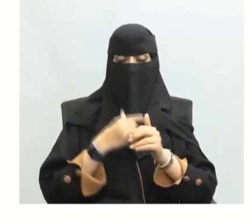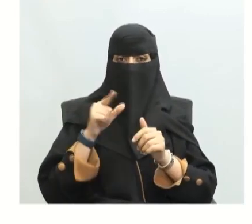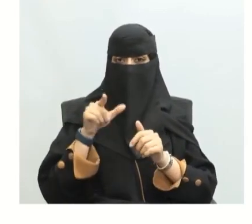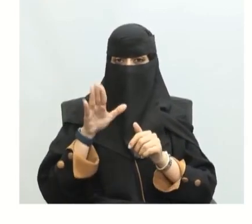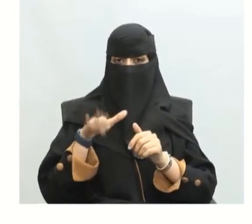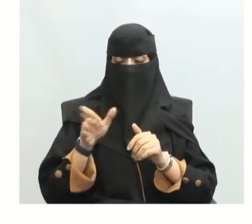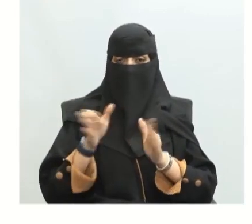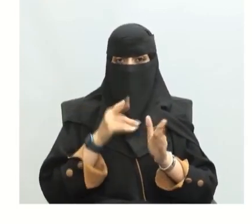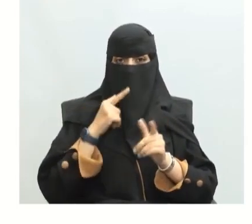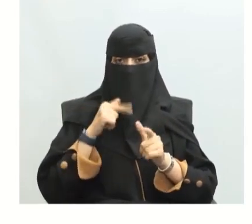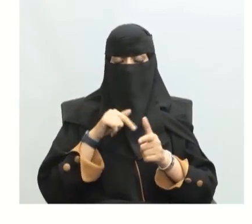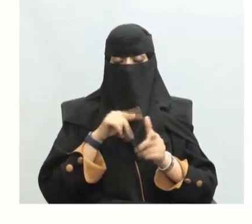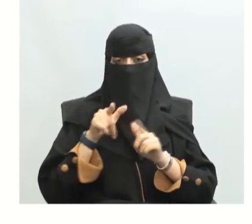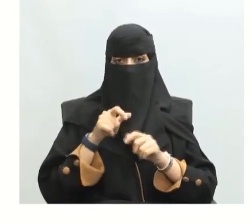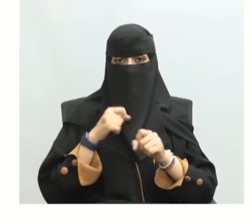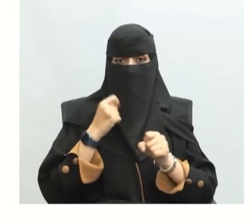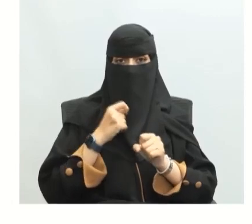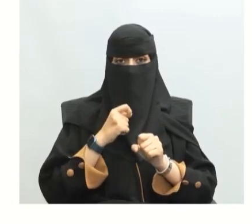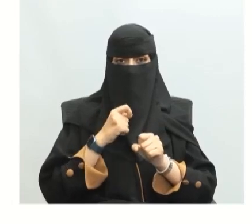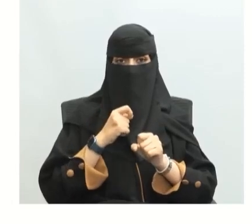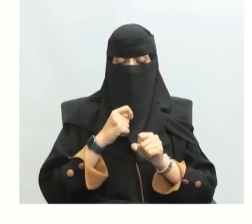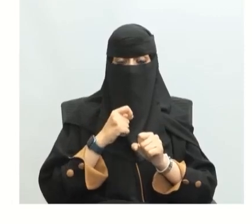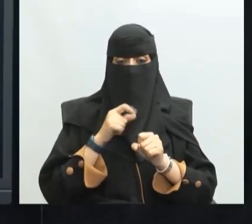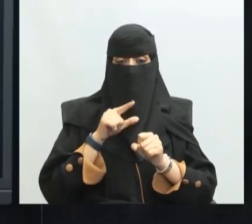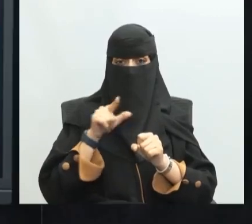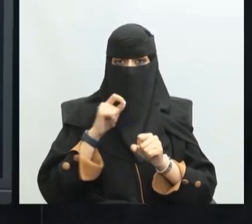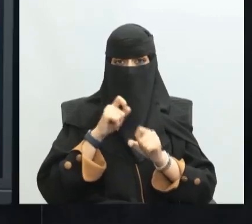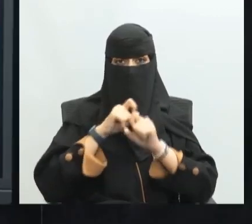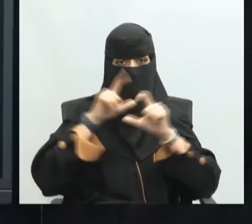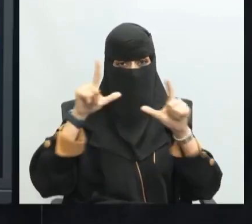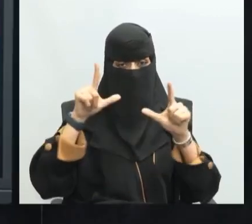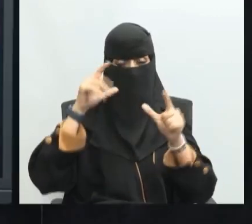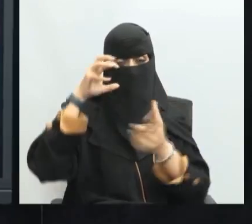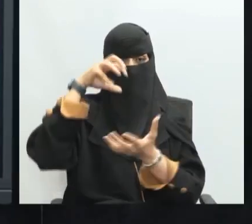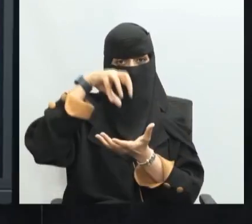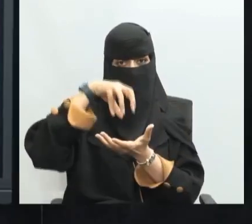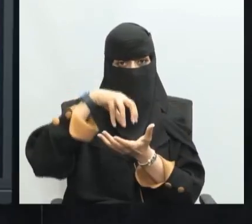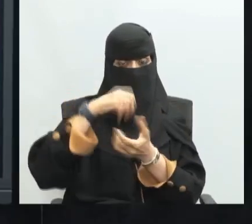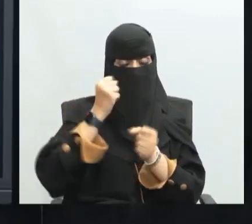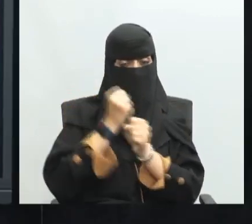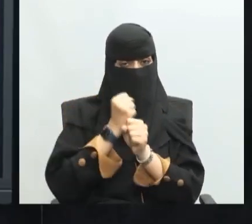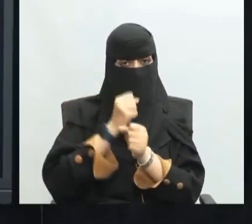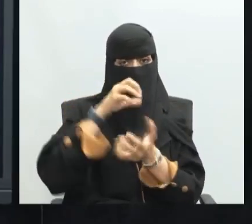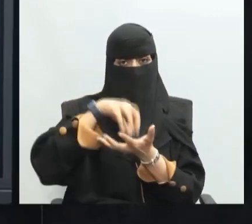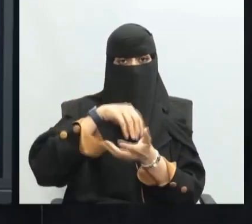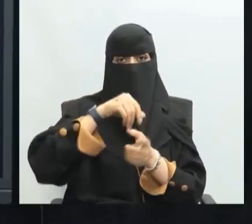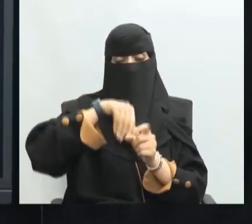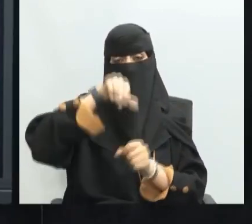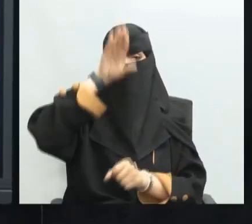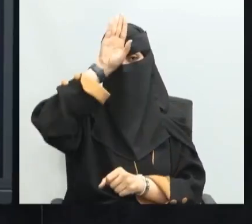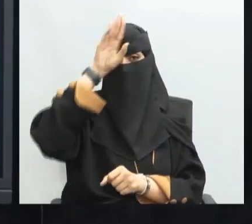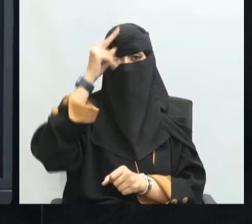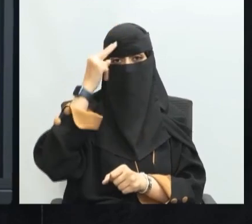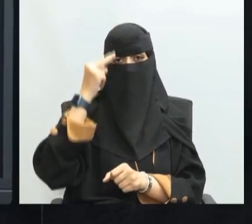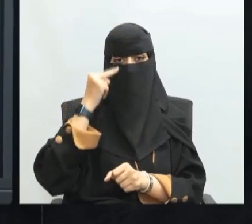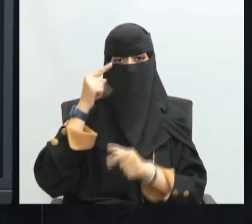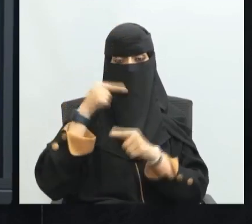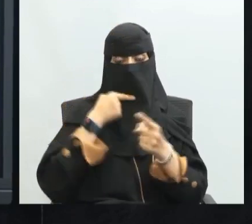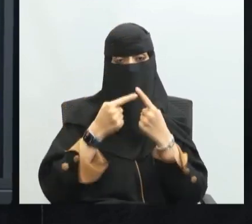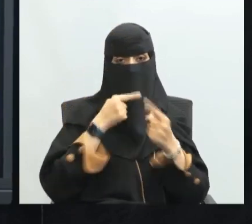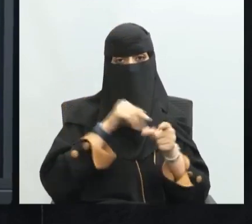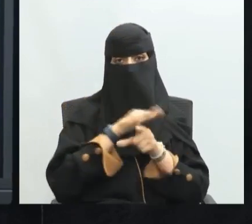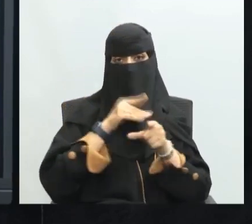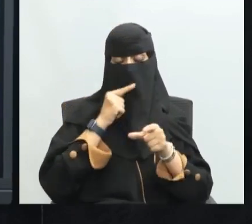اذا هنا يتبين لنا دور الملك عبد العزيز مركز الملك عبد العزيز الحوار الوطني الى حمايه المجتمع من التفكك